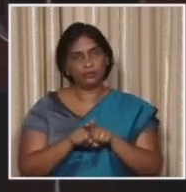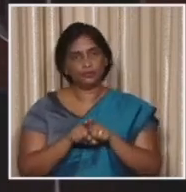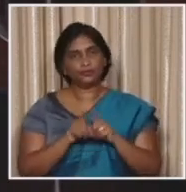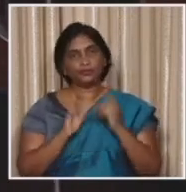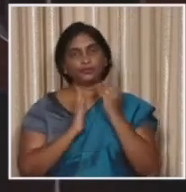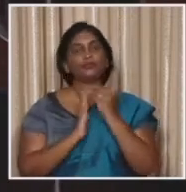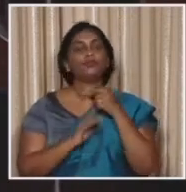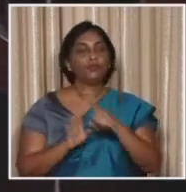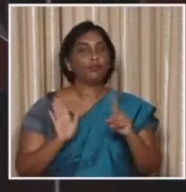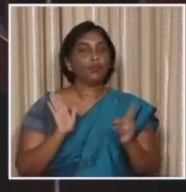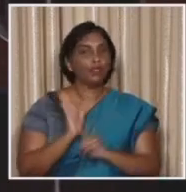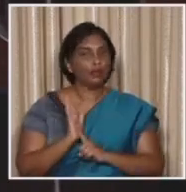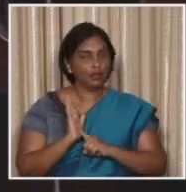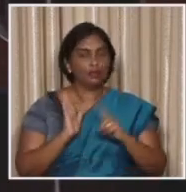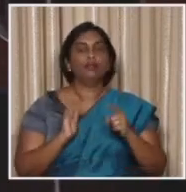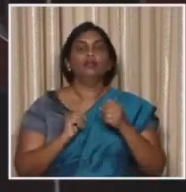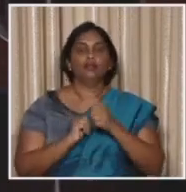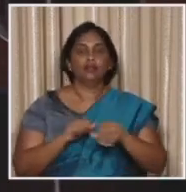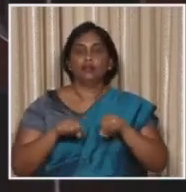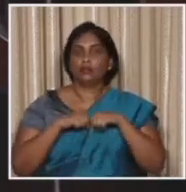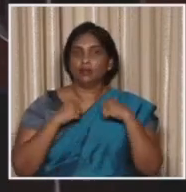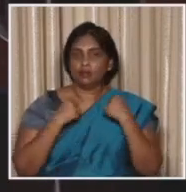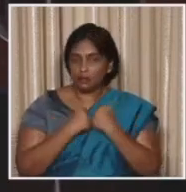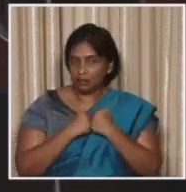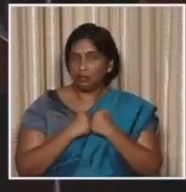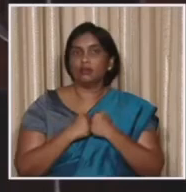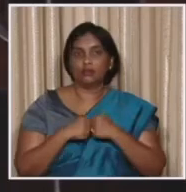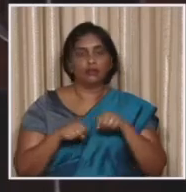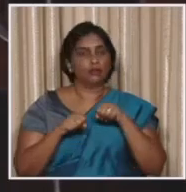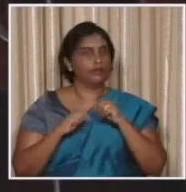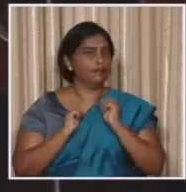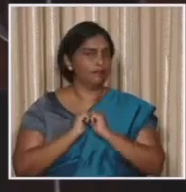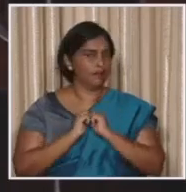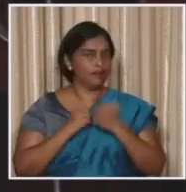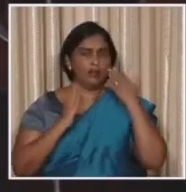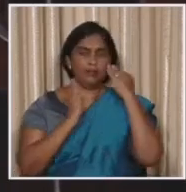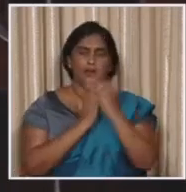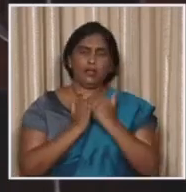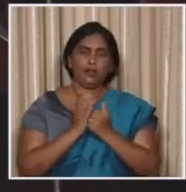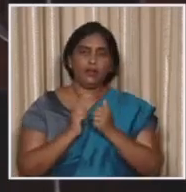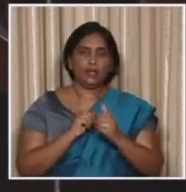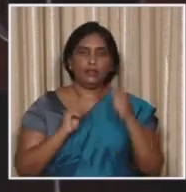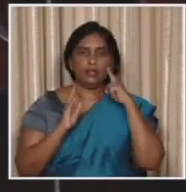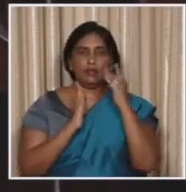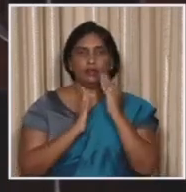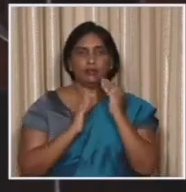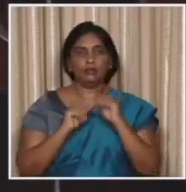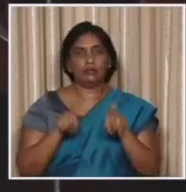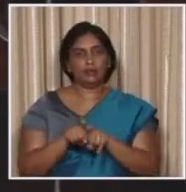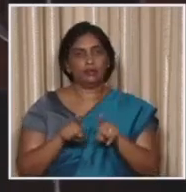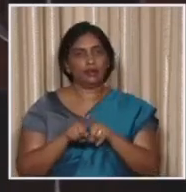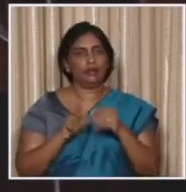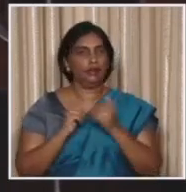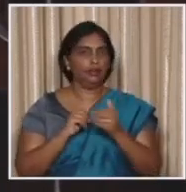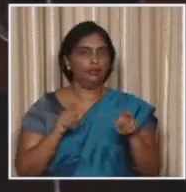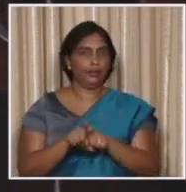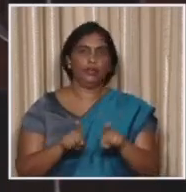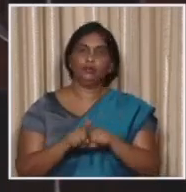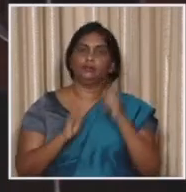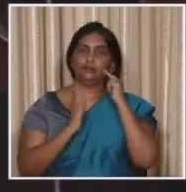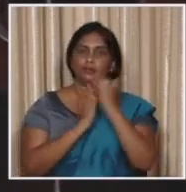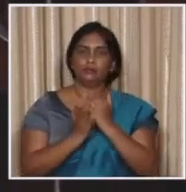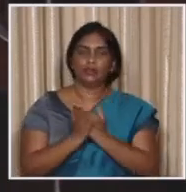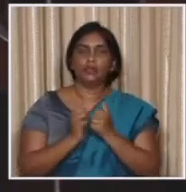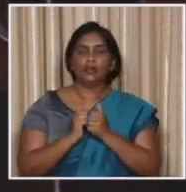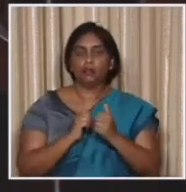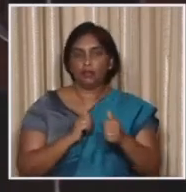ලක්ෂ මේ මේ දඩේ මේ සමාගමකට කිසිම වැඩක් නැහැ. ඉතින් ඒක නිසා අප මමත් ඉන්න කාලේ මේ පනත සම්පූර්ණයෙන්ම ප්‍රතිචෝදනය කරන්න